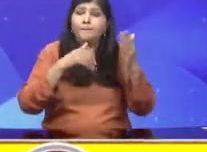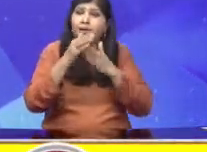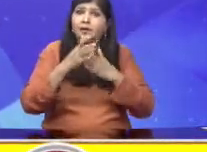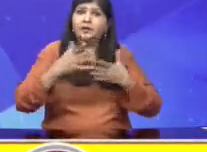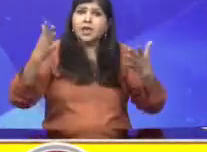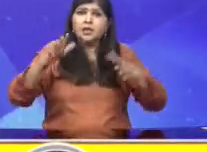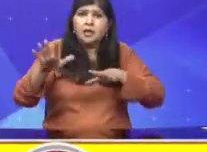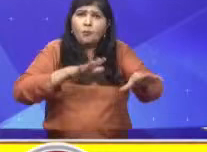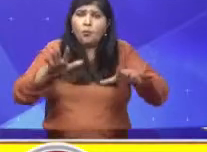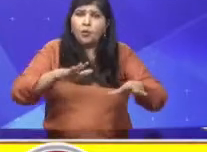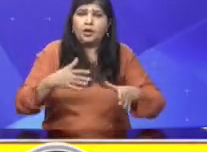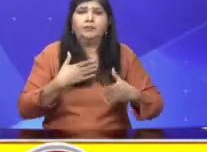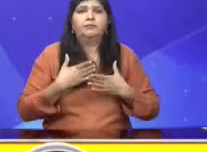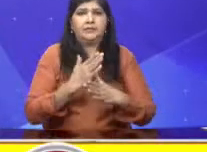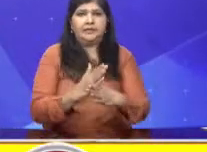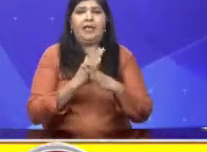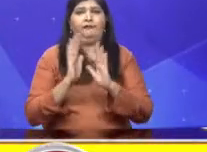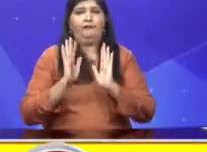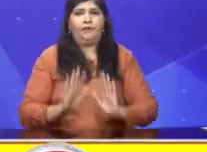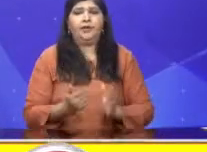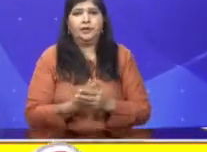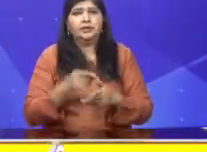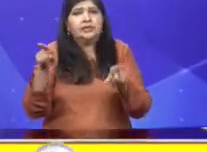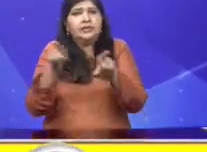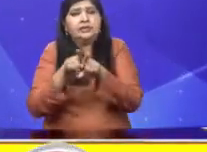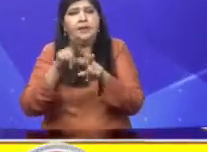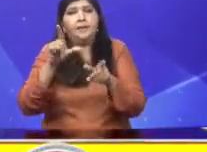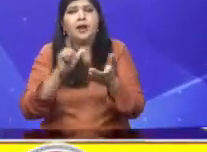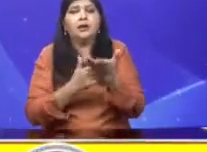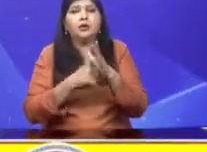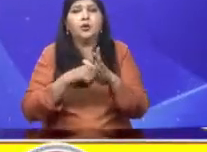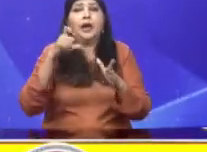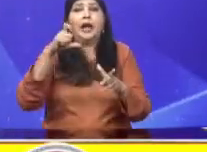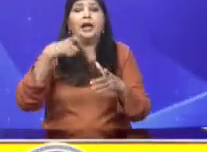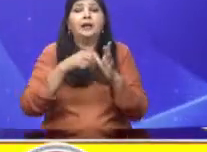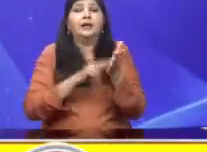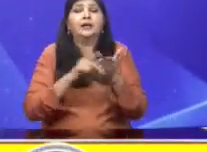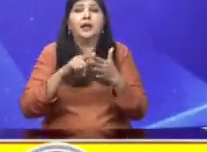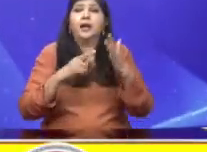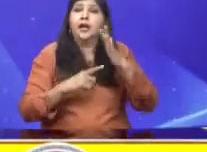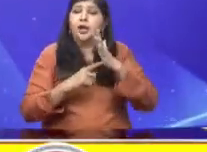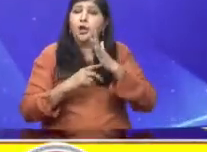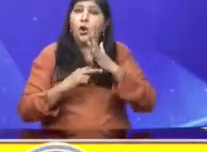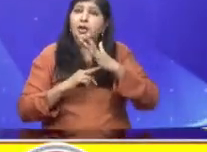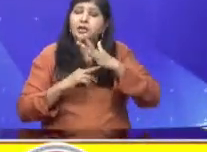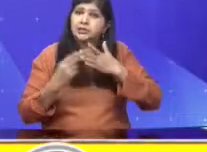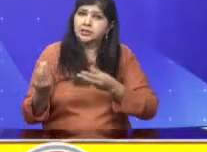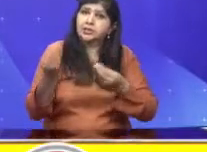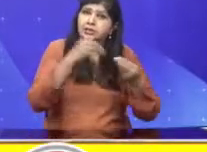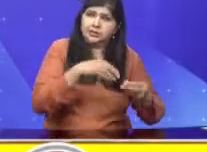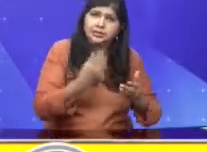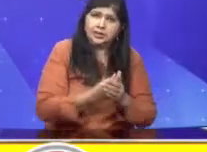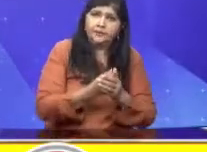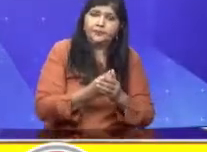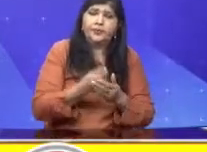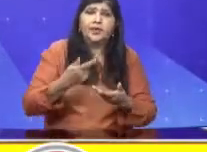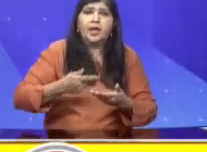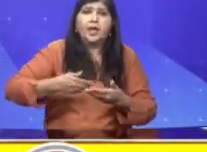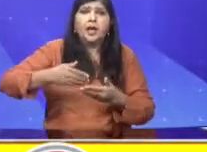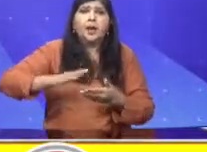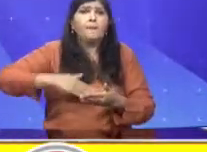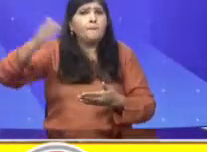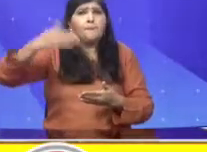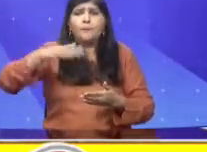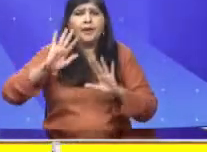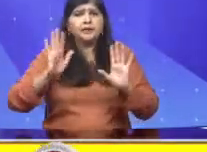भुकम को जेल सकते हैं वहीं लखनव में कनड़ा की technology का इस्तमाल किया जा रहा है इसमें plaster और